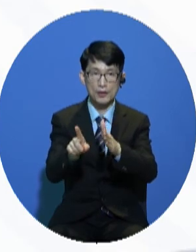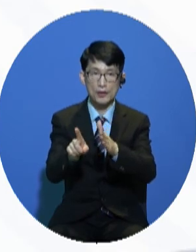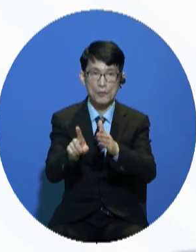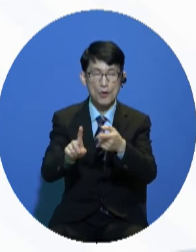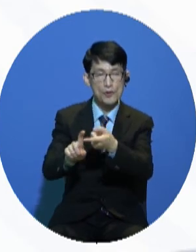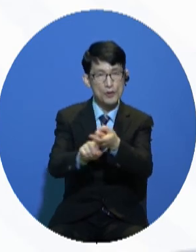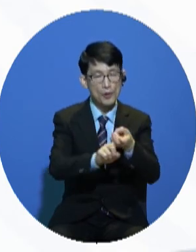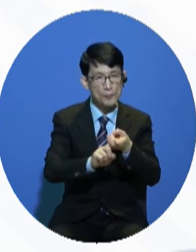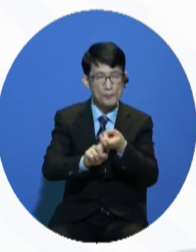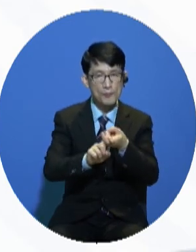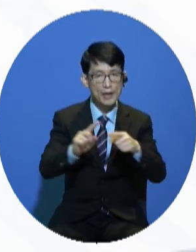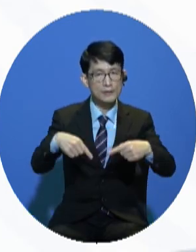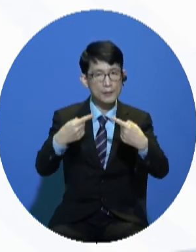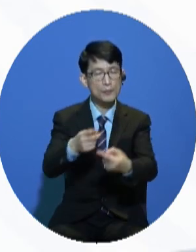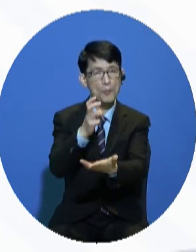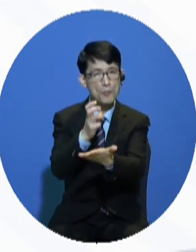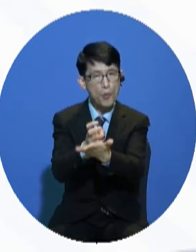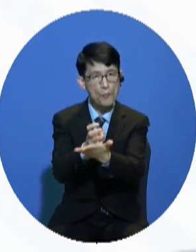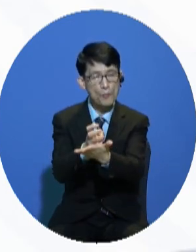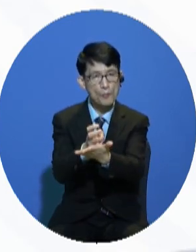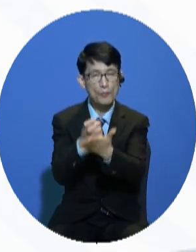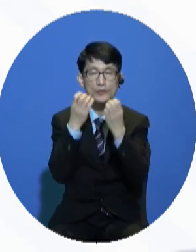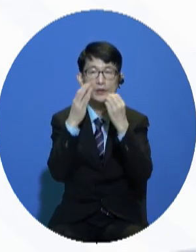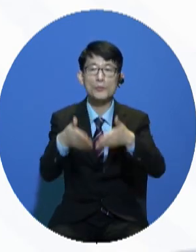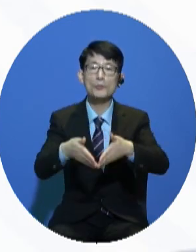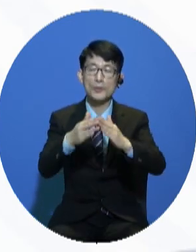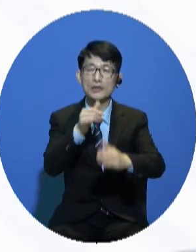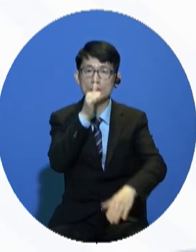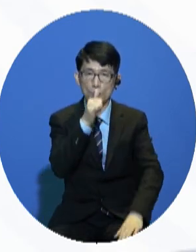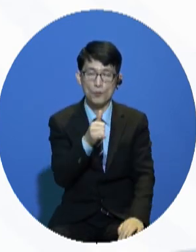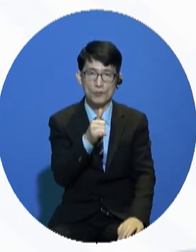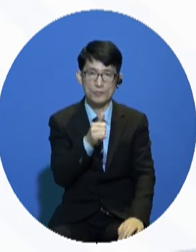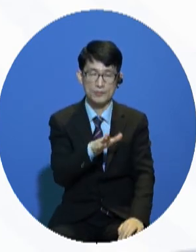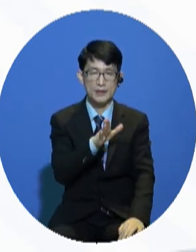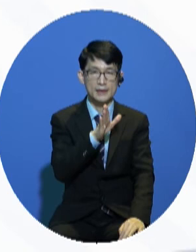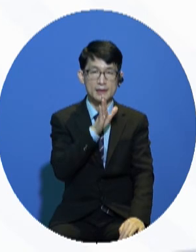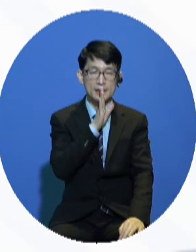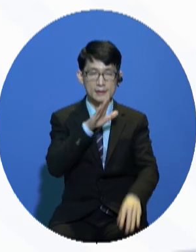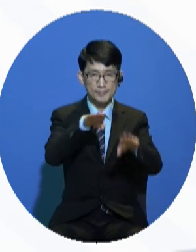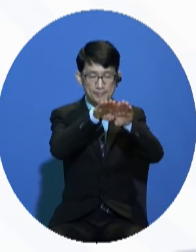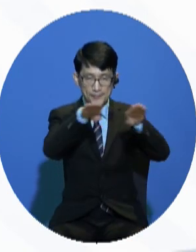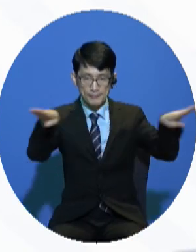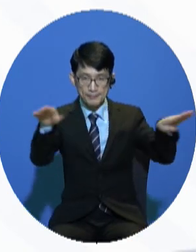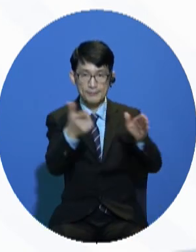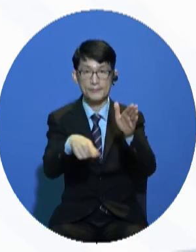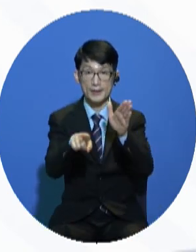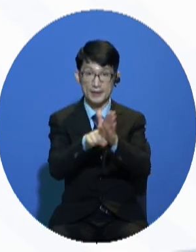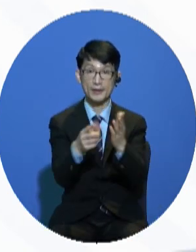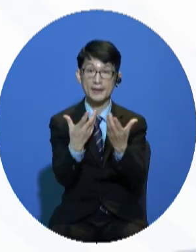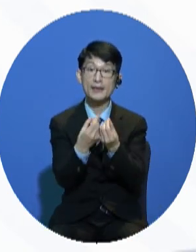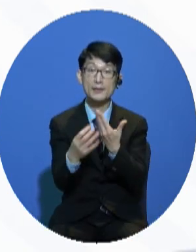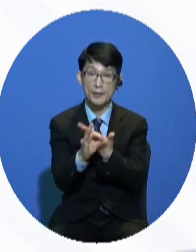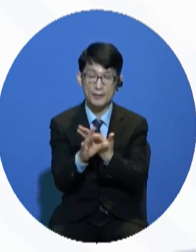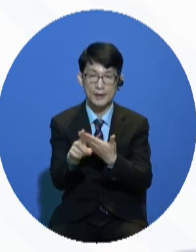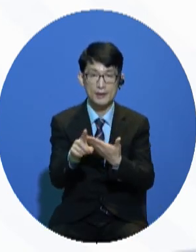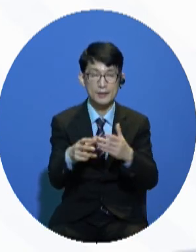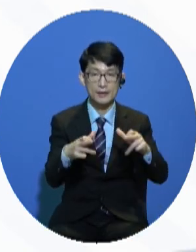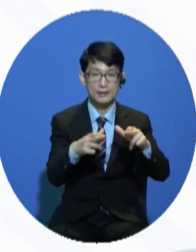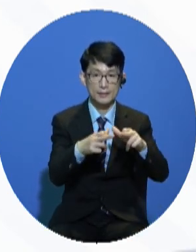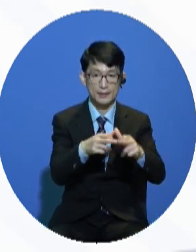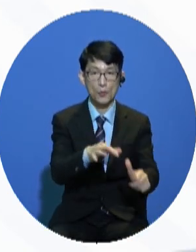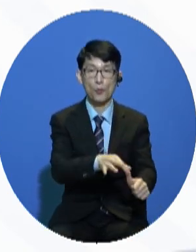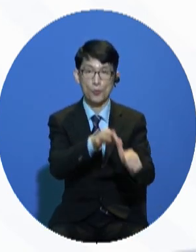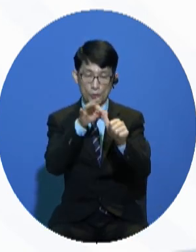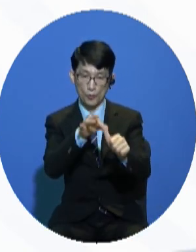것을 제정했습니다. 그래서 여기는 좀 더 실질적 평등에 도달하기 위해서 예를 들어서 장애인 고용